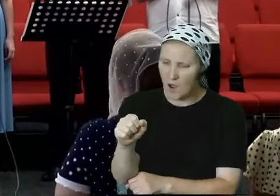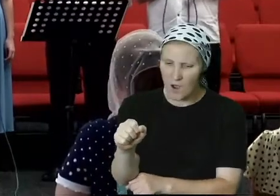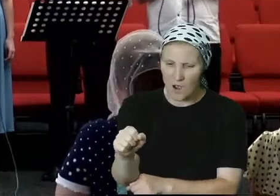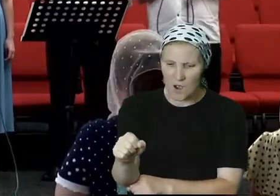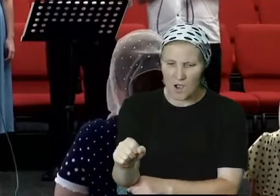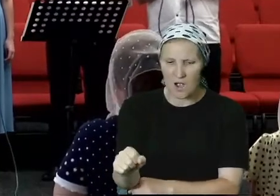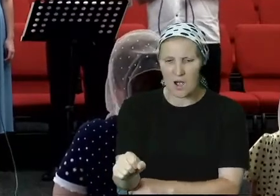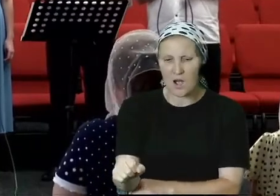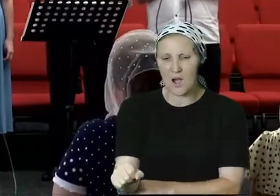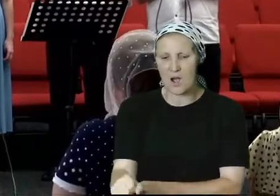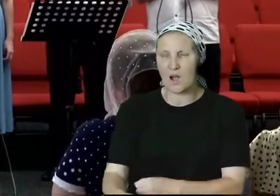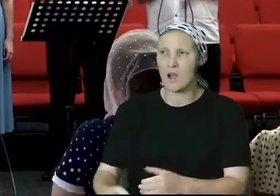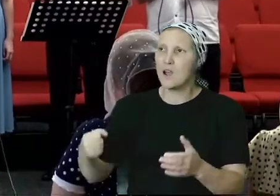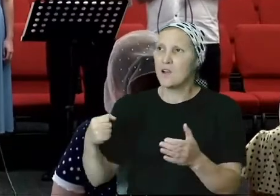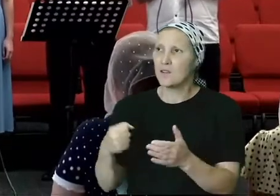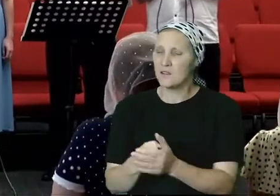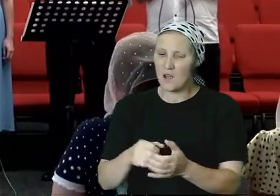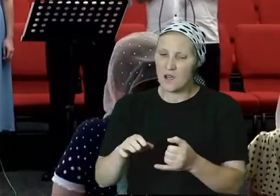низенько,